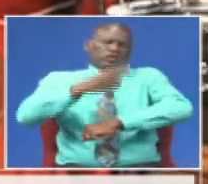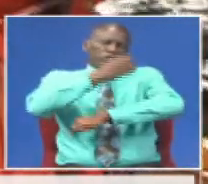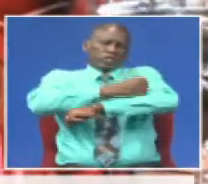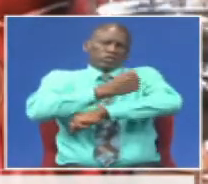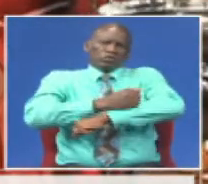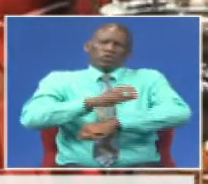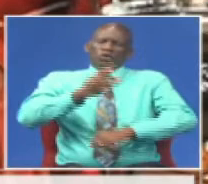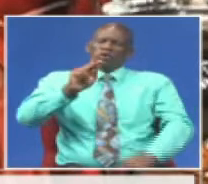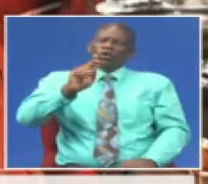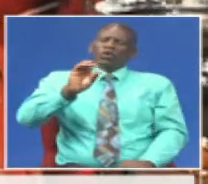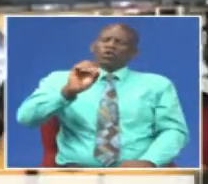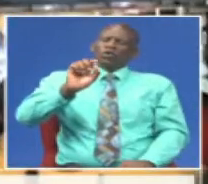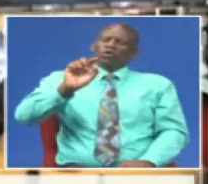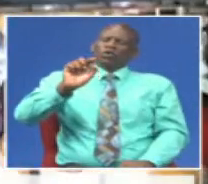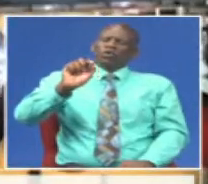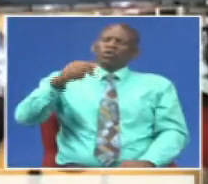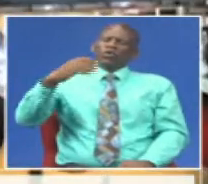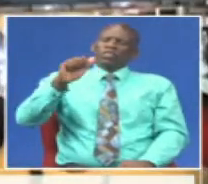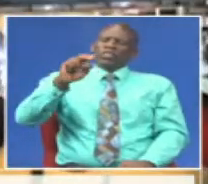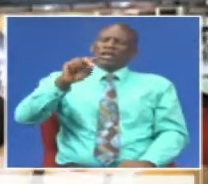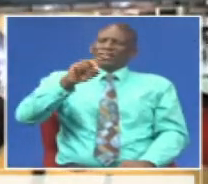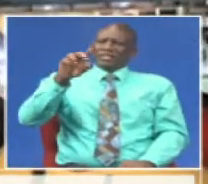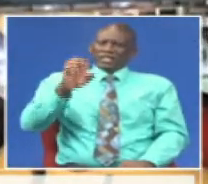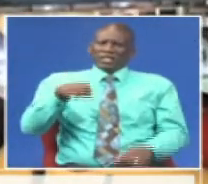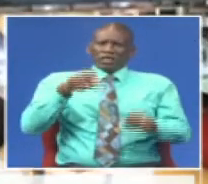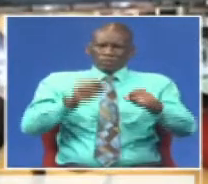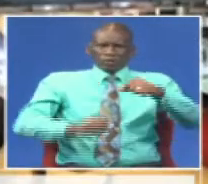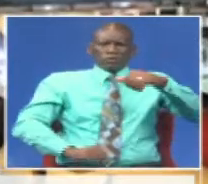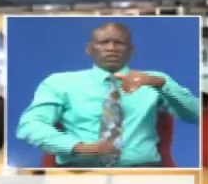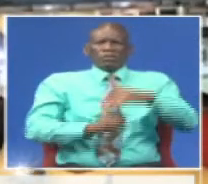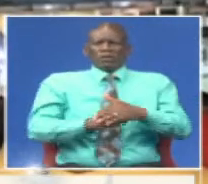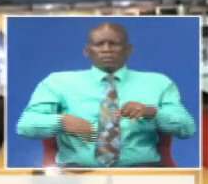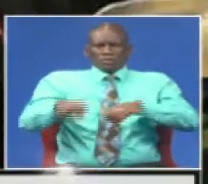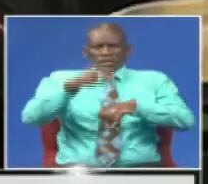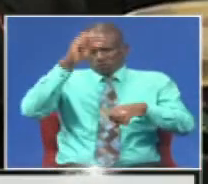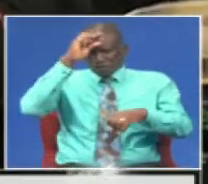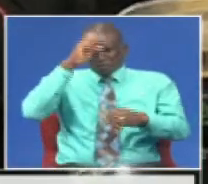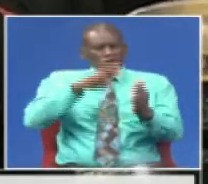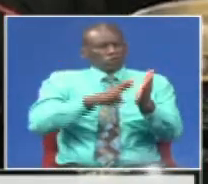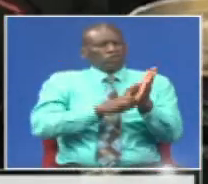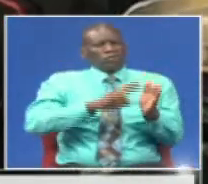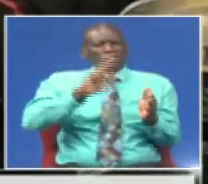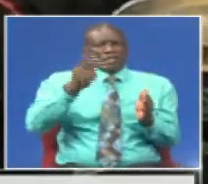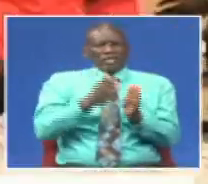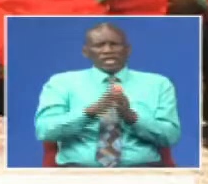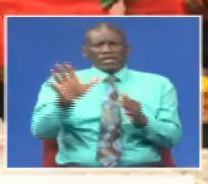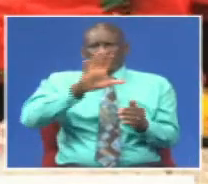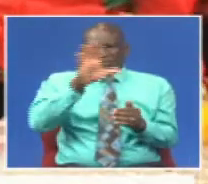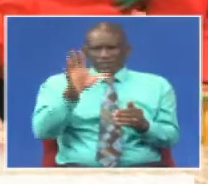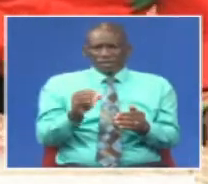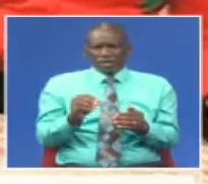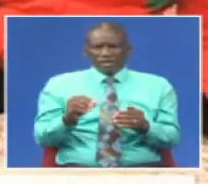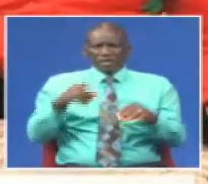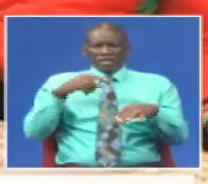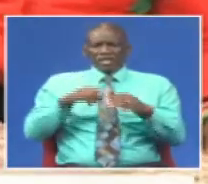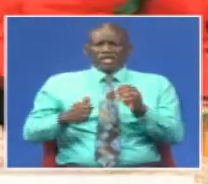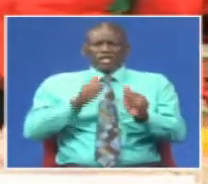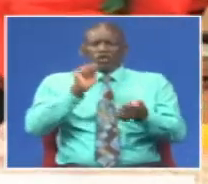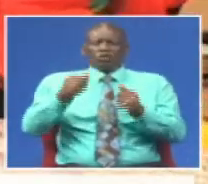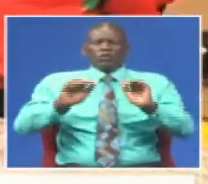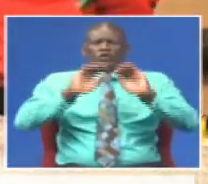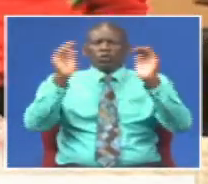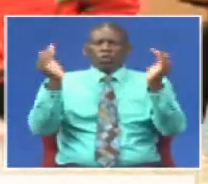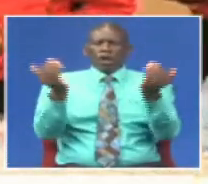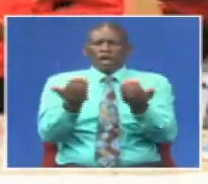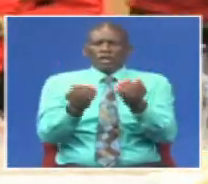kwa Nzanze huenda akapata ufadhili kutoka kwa serikali kuu ili kwenda kuiwakilisha Kenya na bara Afrika katika mashindano ya